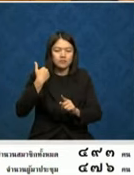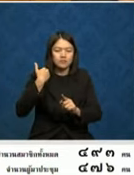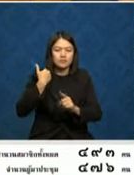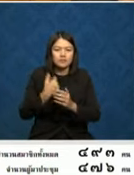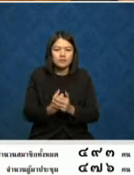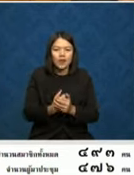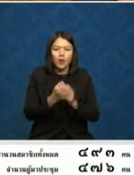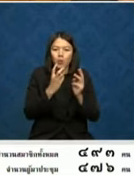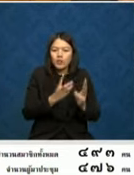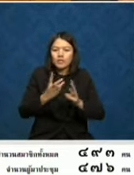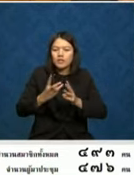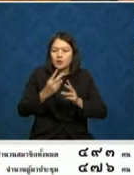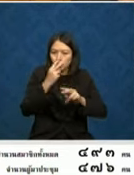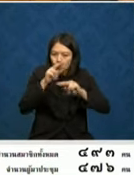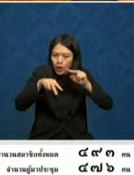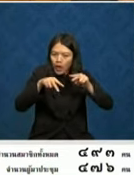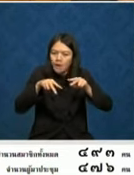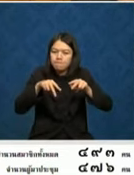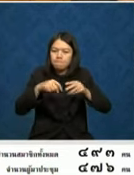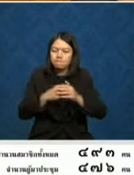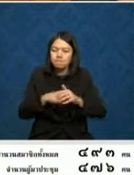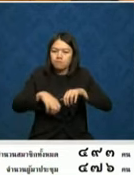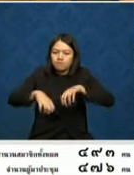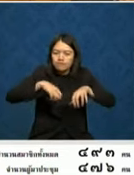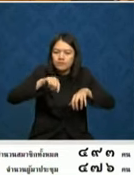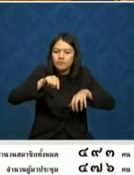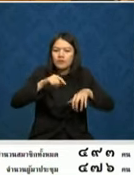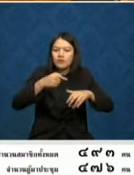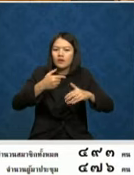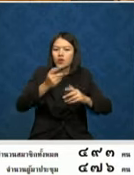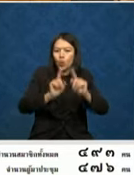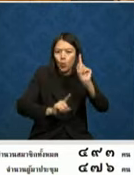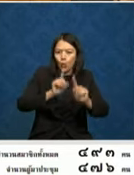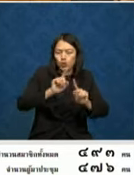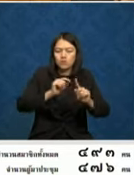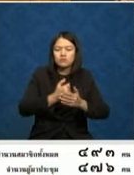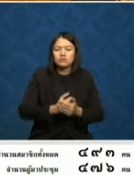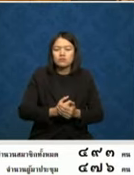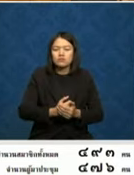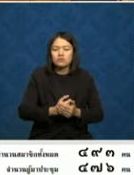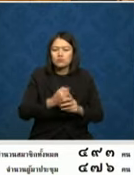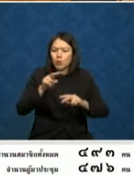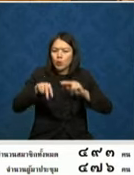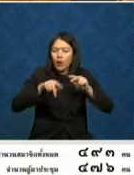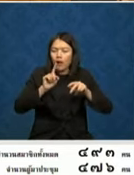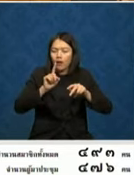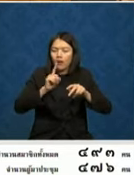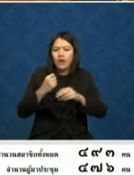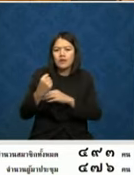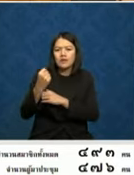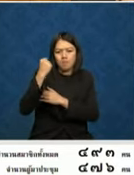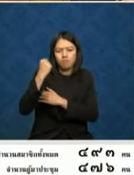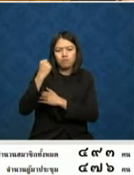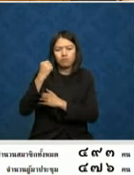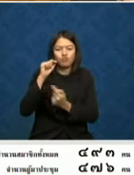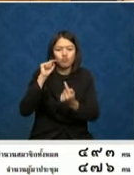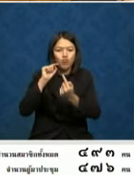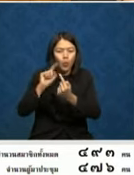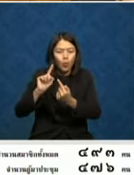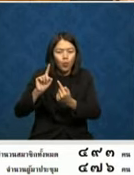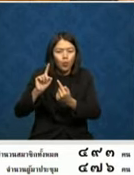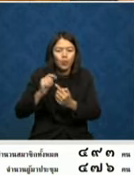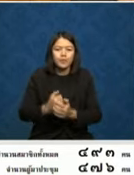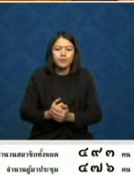การที่จะได้เข้าไปกำกับดูแลทางตลาดหลักทรัพย์เพื่อให้มีการเข้มงวดในเรื่องของการ